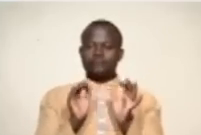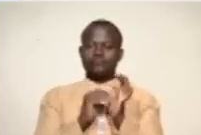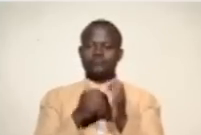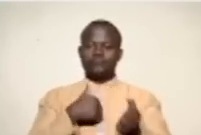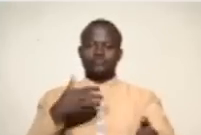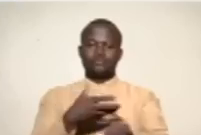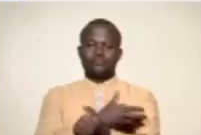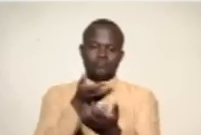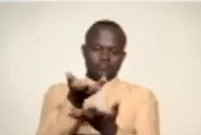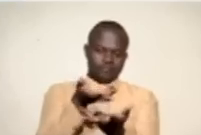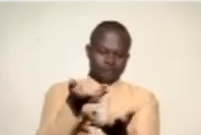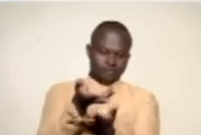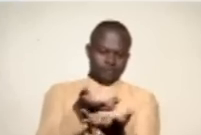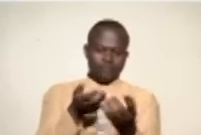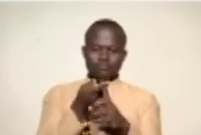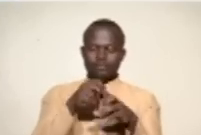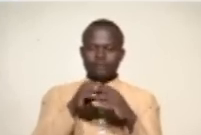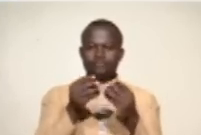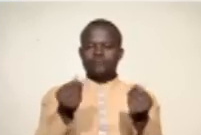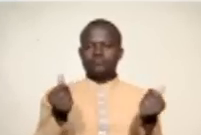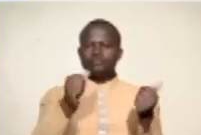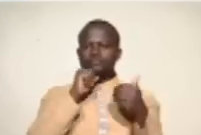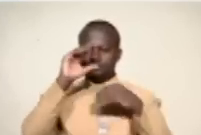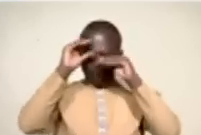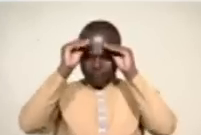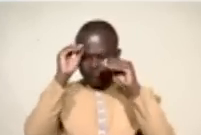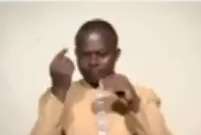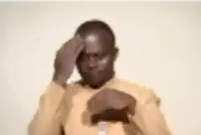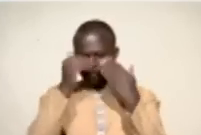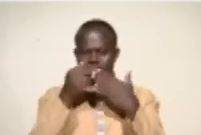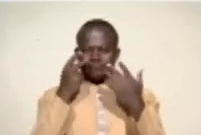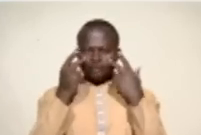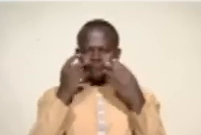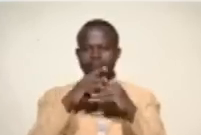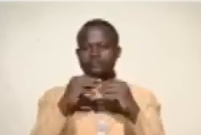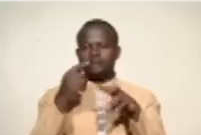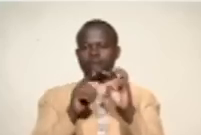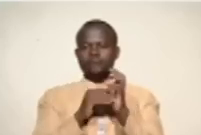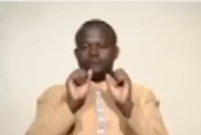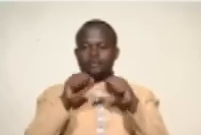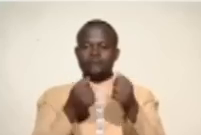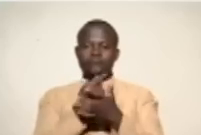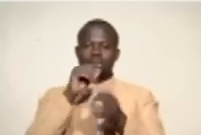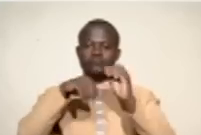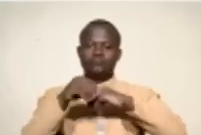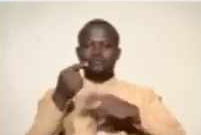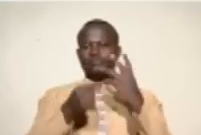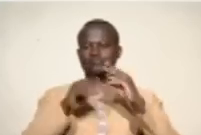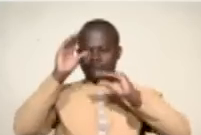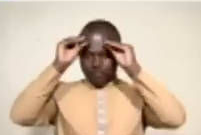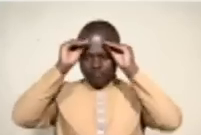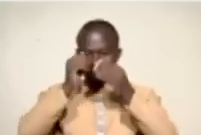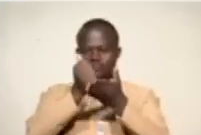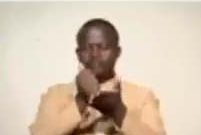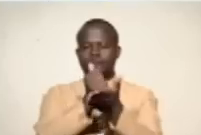afite ubushobozi bwo kwanaliza ibintu akabikuramo igisubizo, atari kwiga gusa kugira ngo uzabone amanota ahubwo ushobora no kubyaza umusaruro ibyo wize